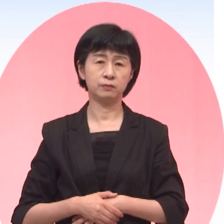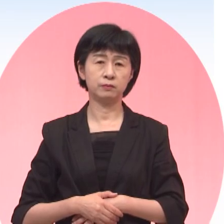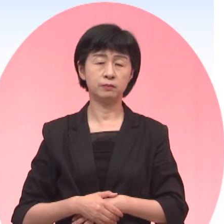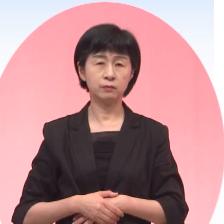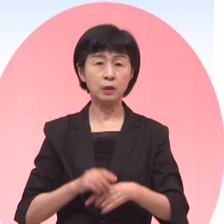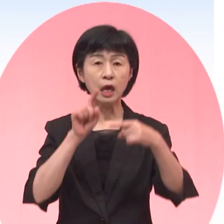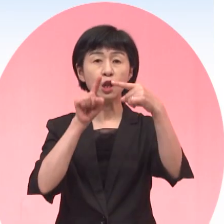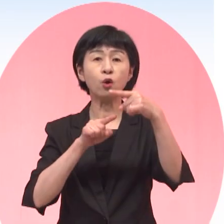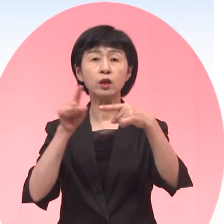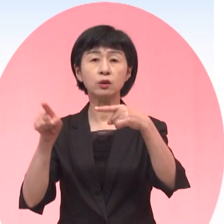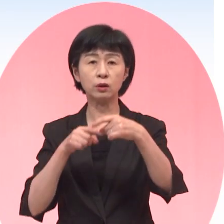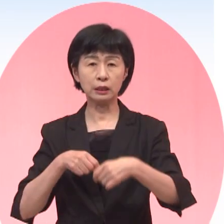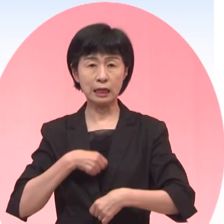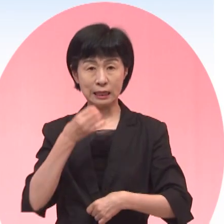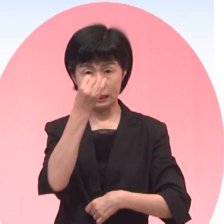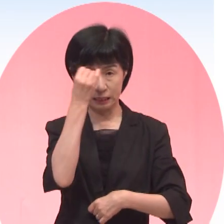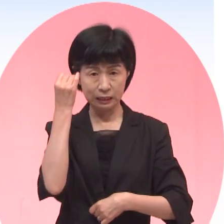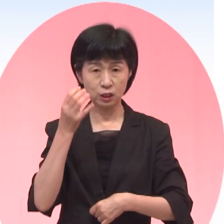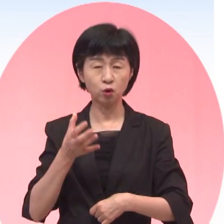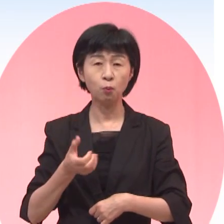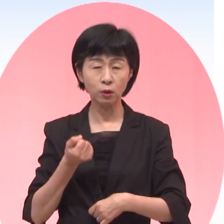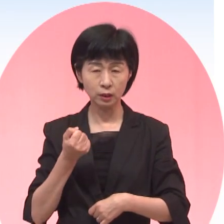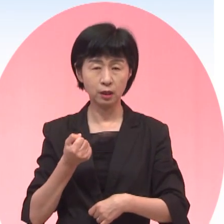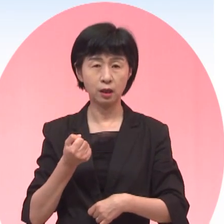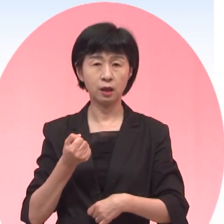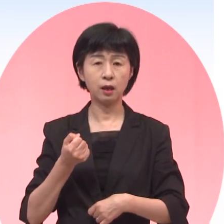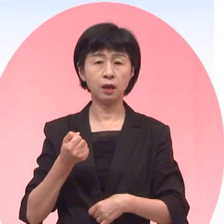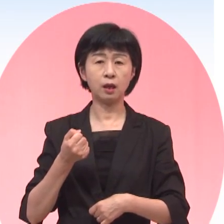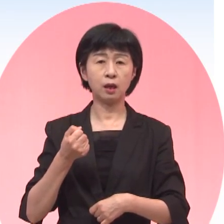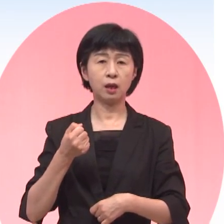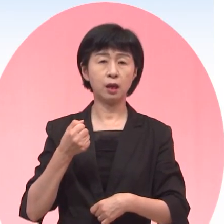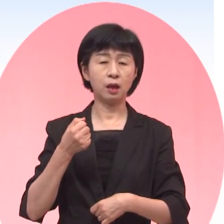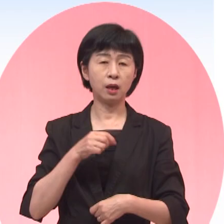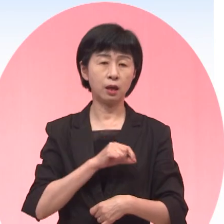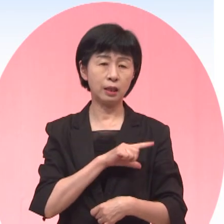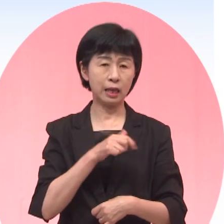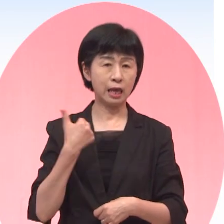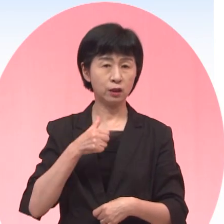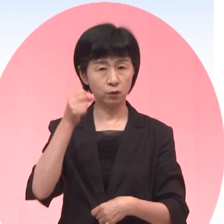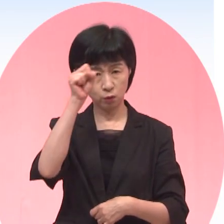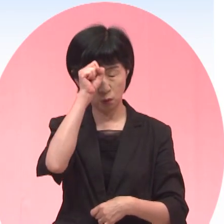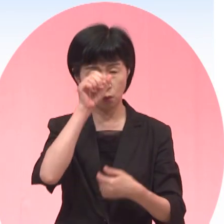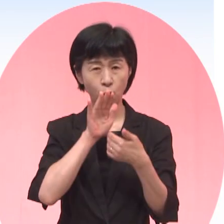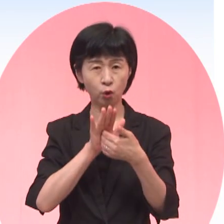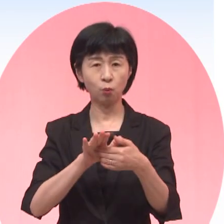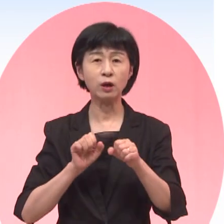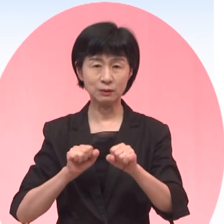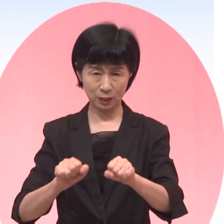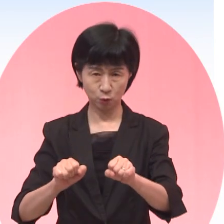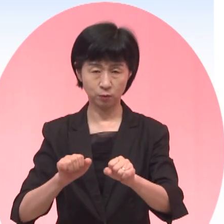一人一人が正しい知識を持ち、熱中症を予防しましょう。